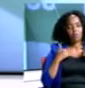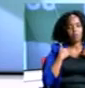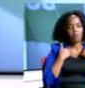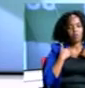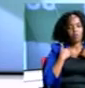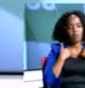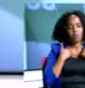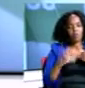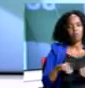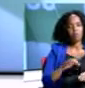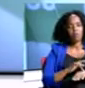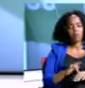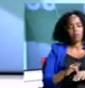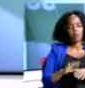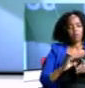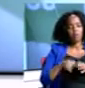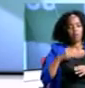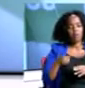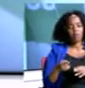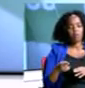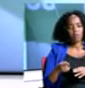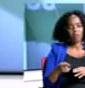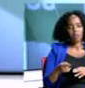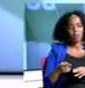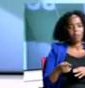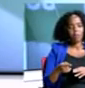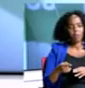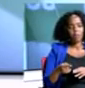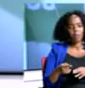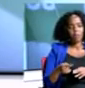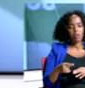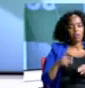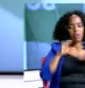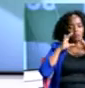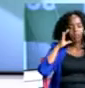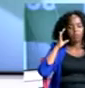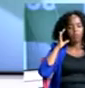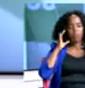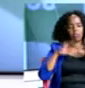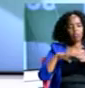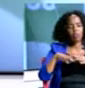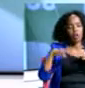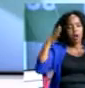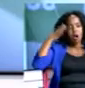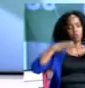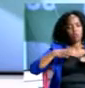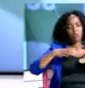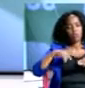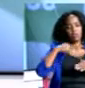saati manu duwa mata saati wantotani afan agugatan kana